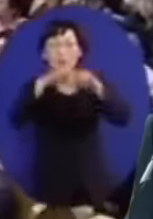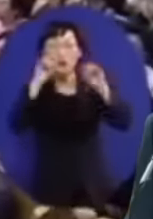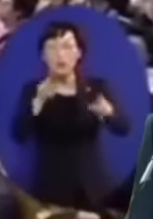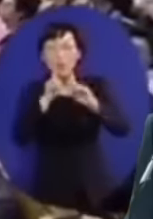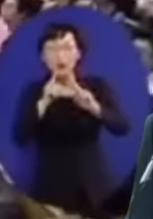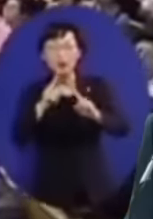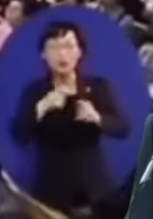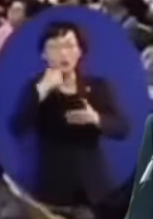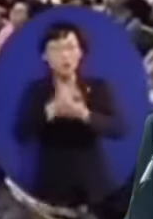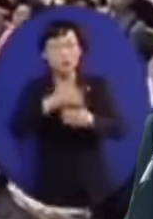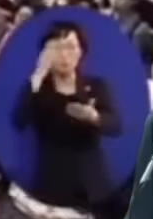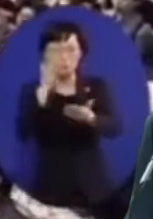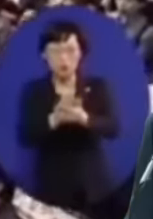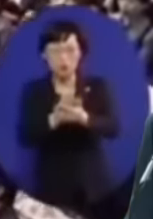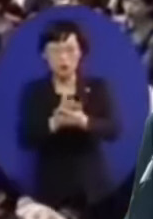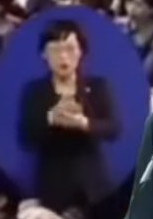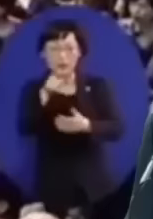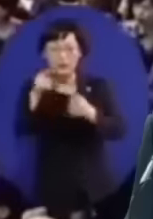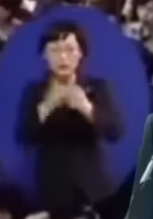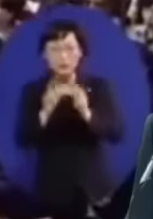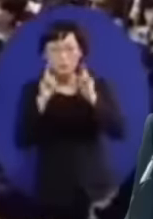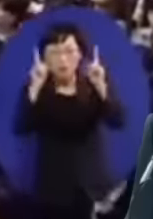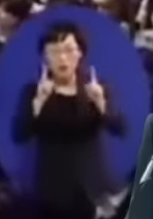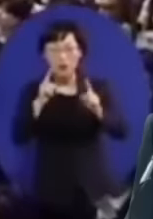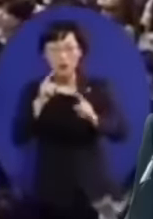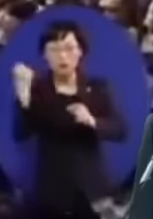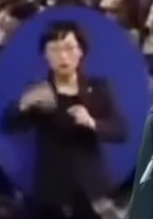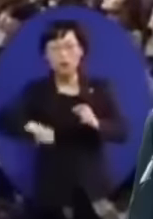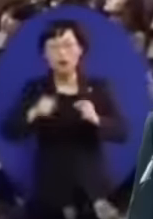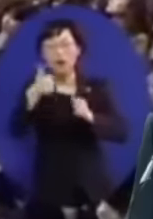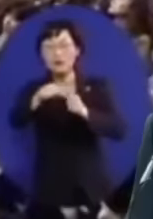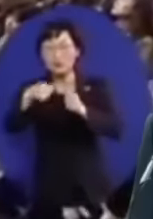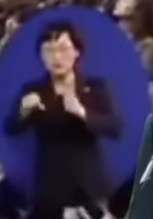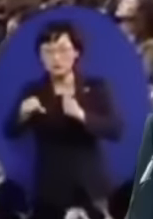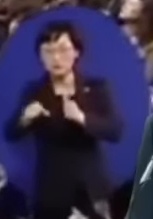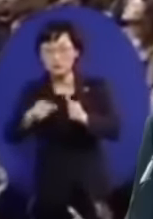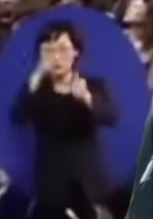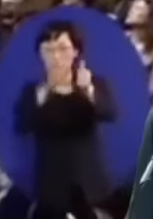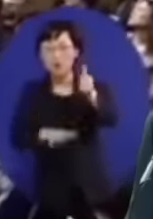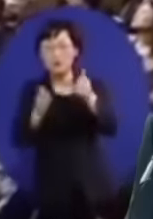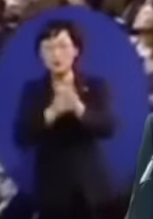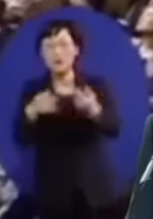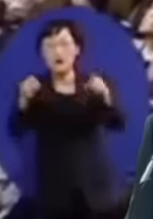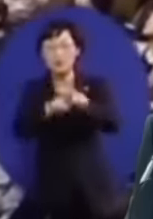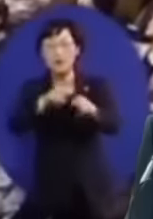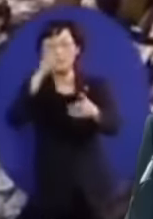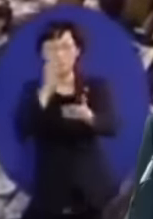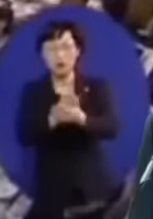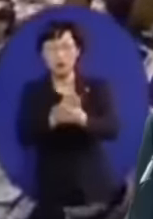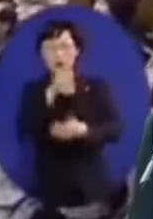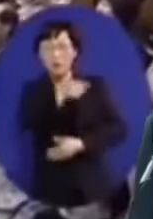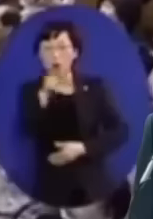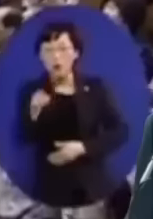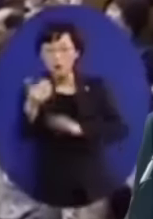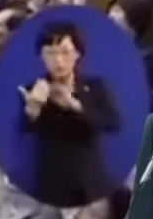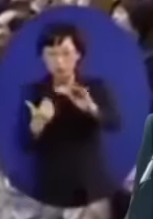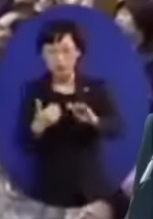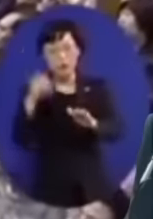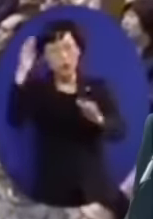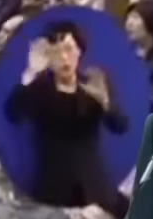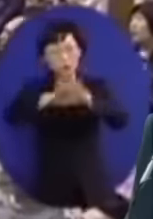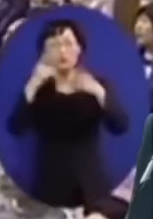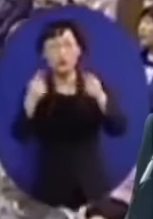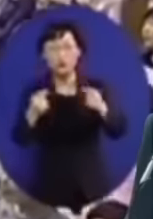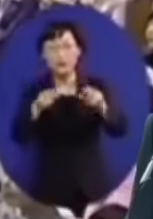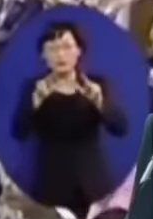말미암아 하나님의 진노가 불순종의 아들들에게 임하나니 그러므로 그들과 함께 하는 자가 되지 말라. 너희가 전에는 어두움이 되니 이제는 주